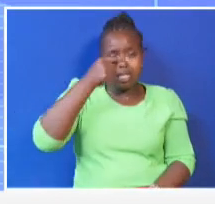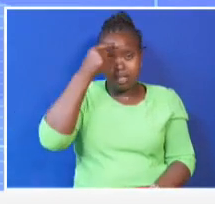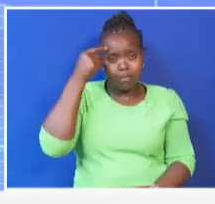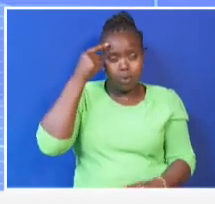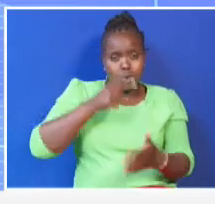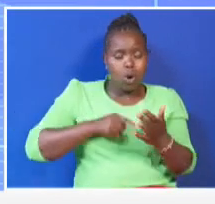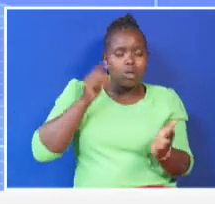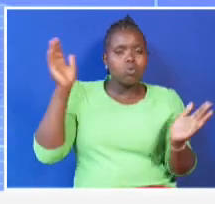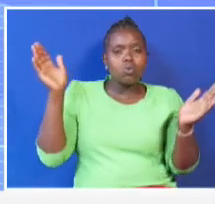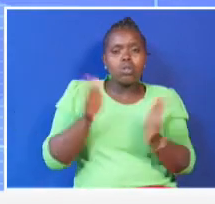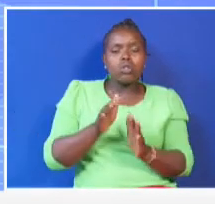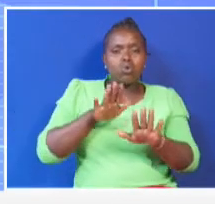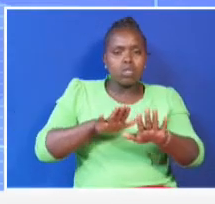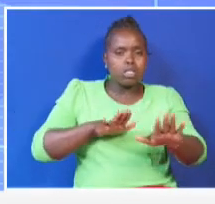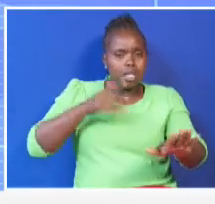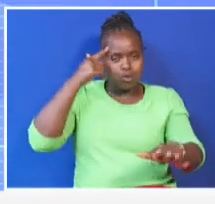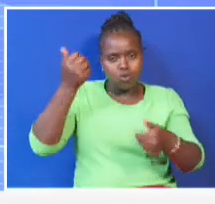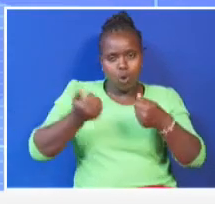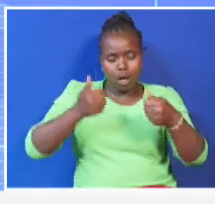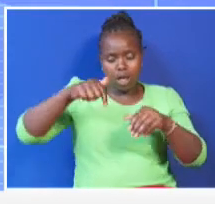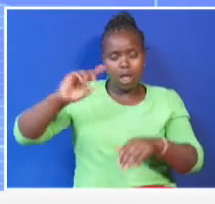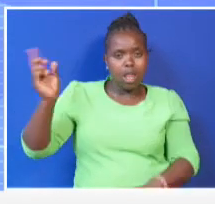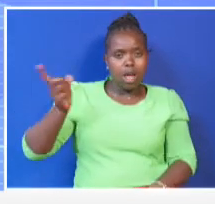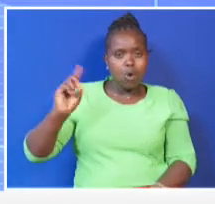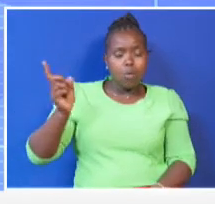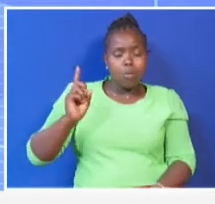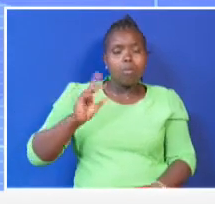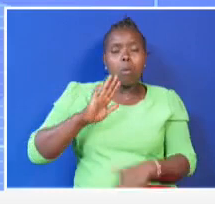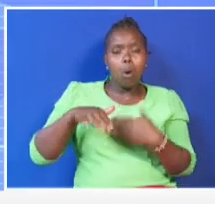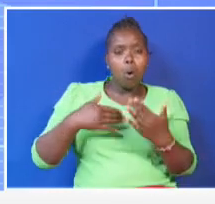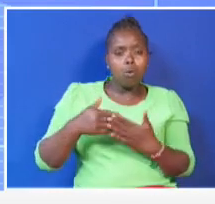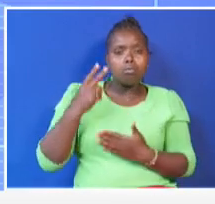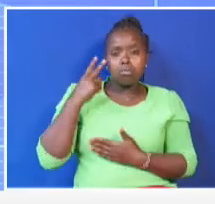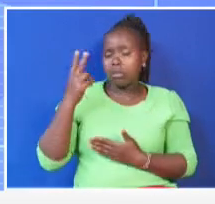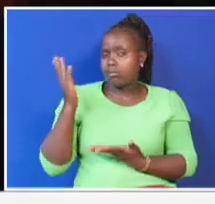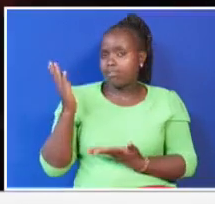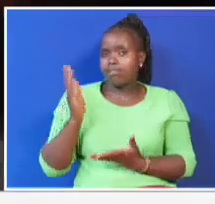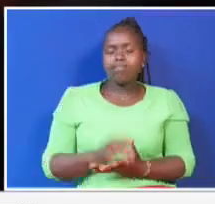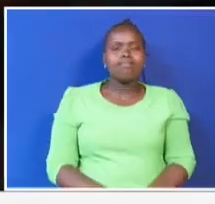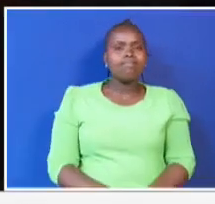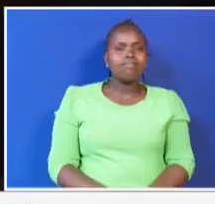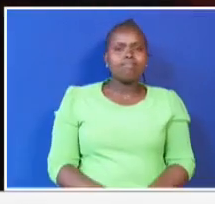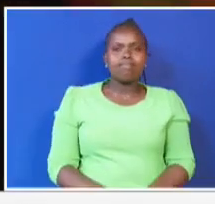ya kupunguza msongamano wa magari katika jiji la Nairobi, na haya ni makala maalum.